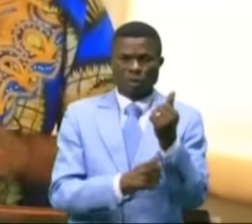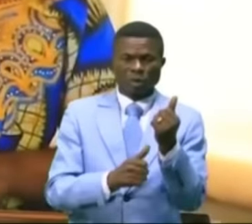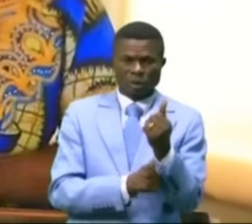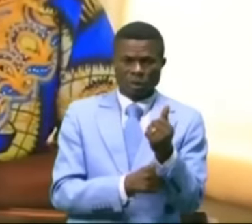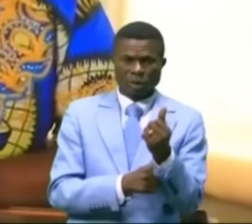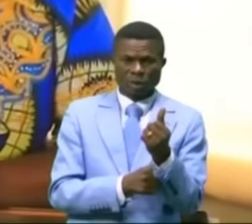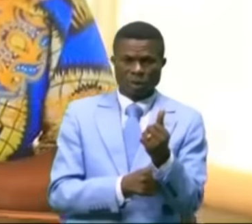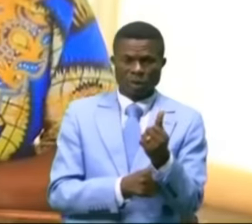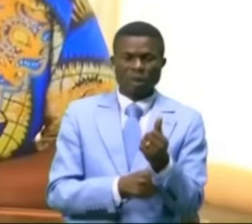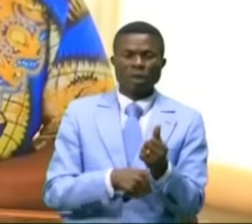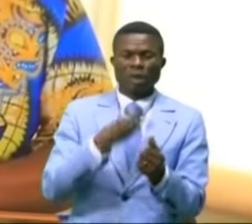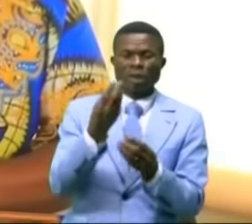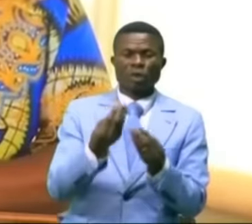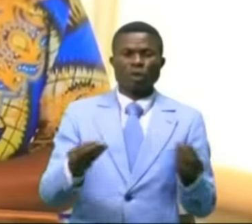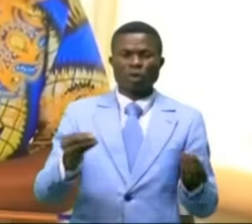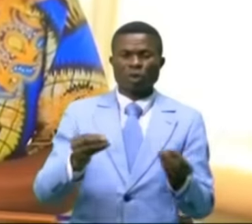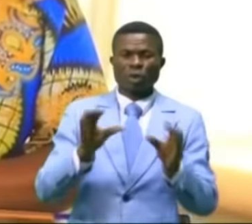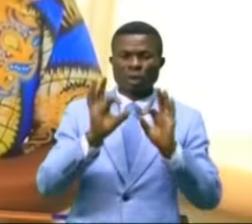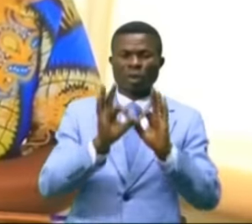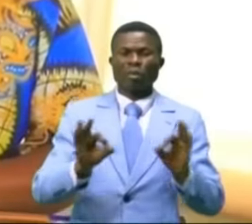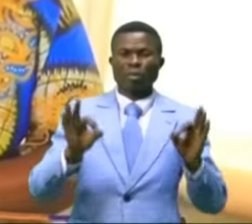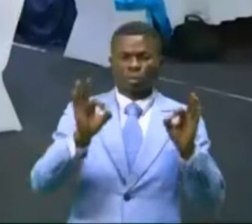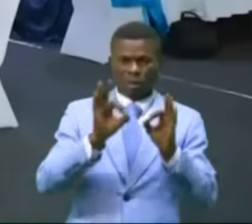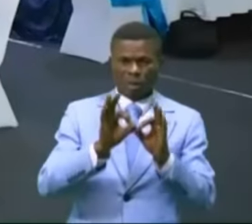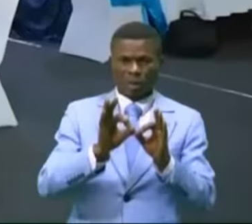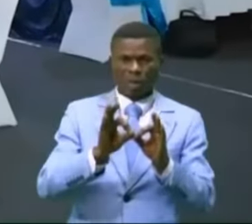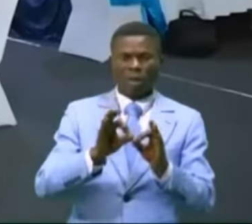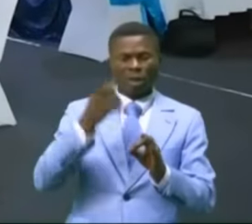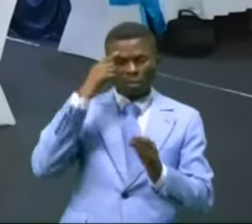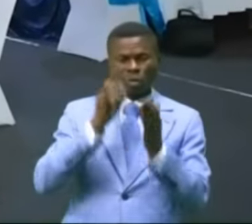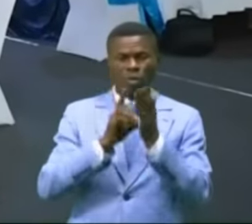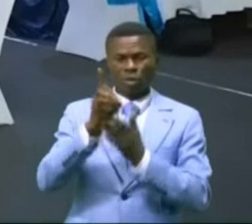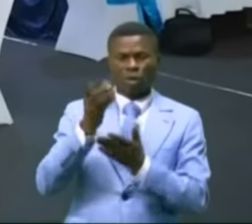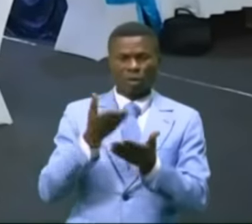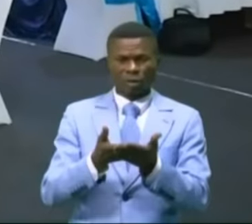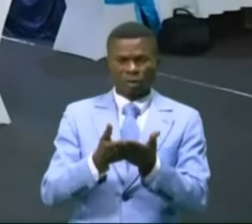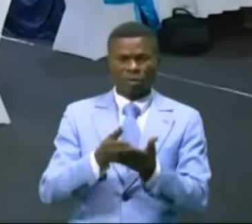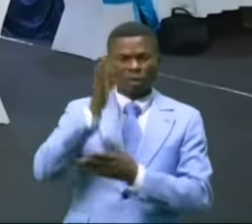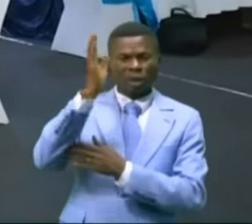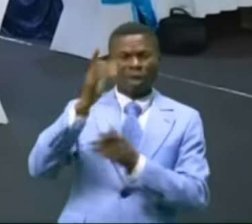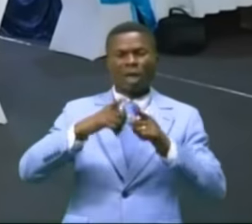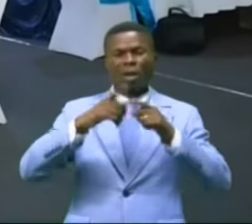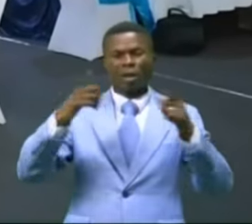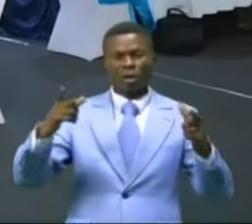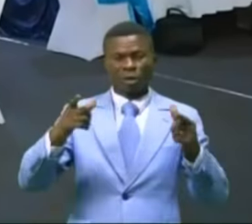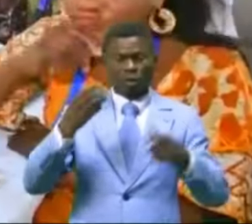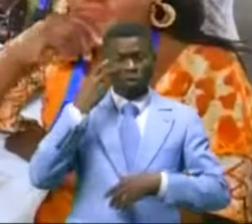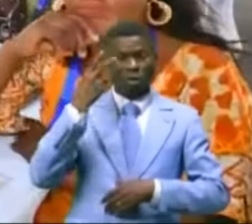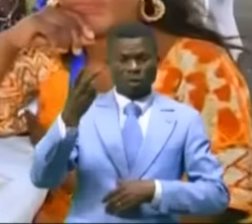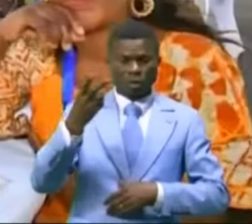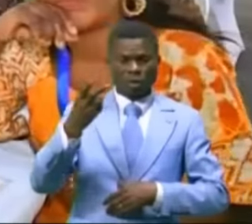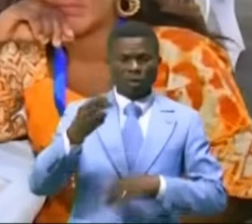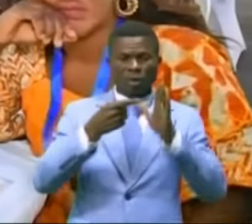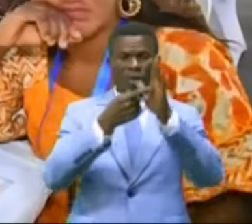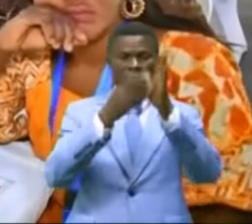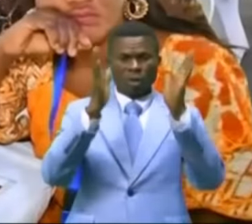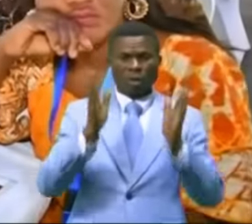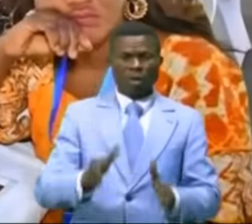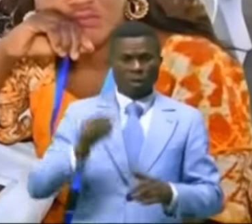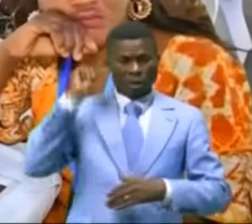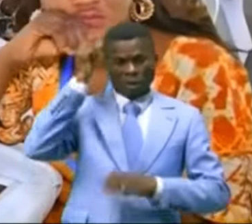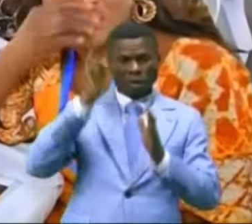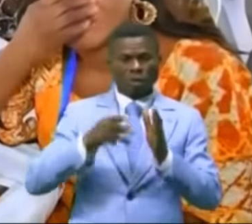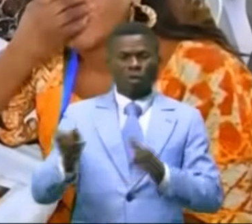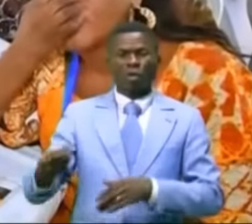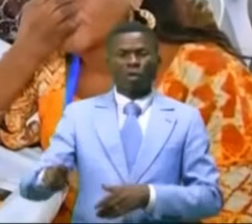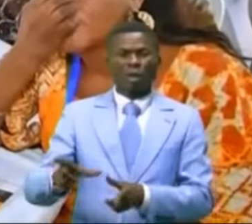un équilibre égal et amener notre pays vers le développement. Cette conférence très animée a connu également la participation de la représentante du gouverneur du